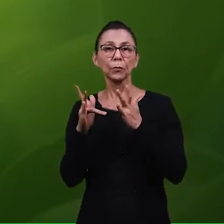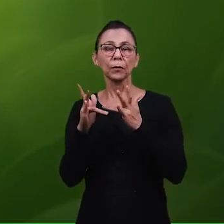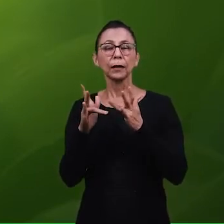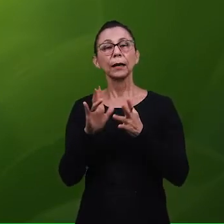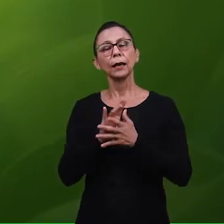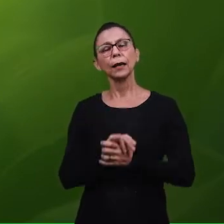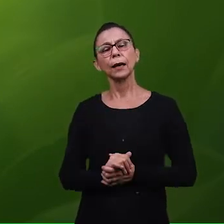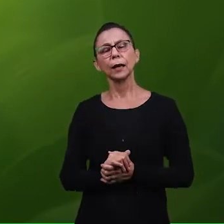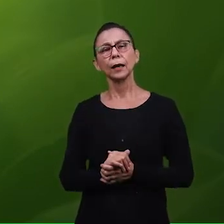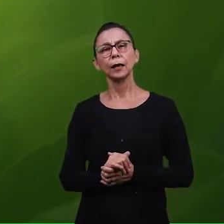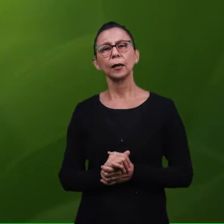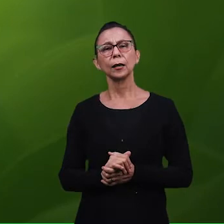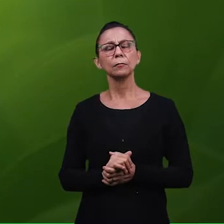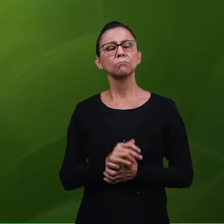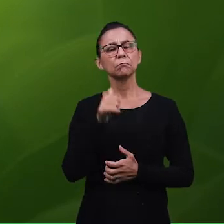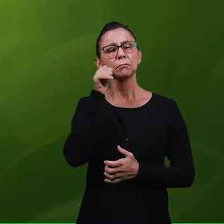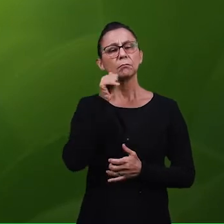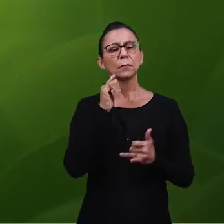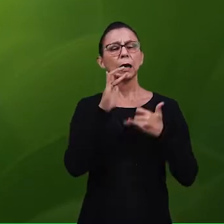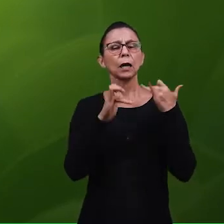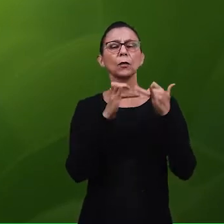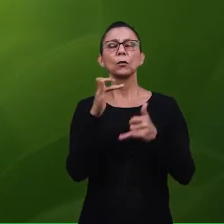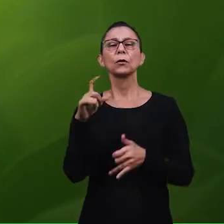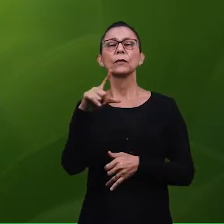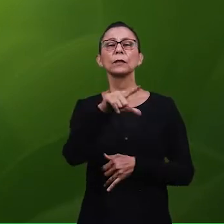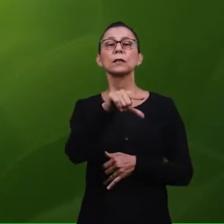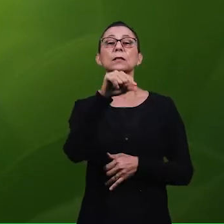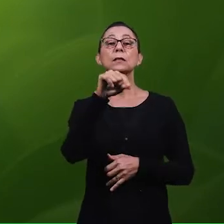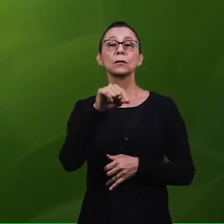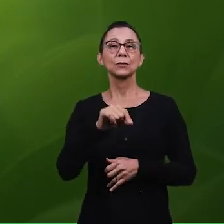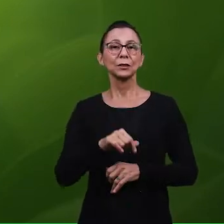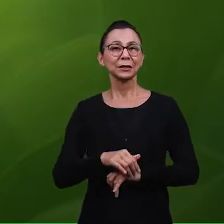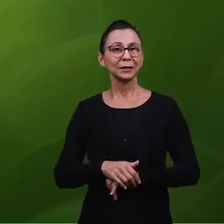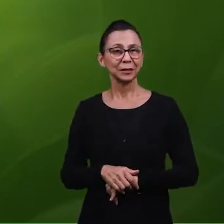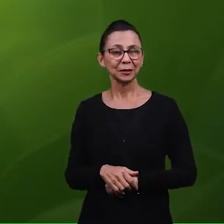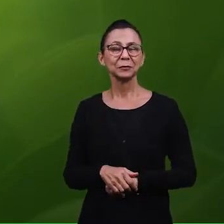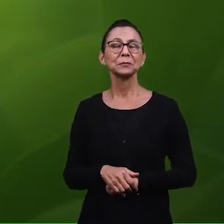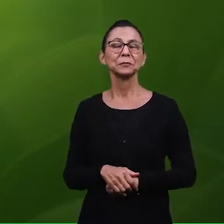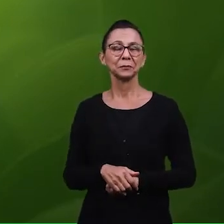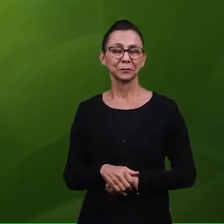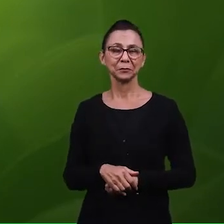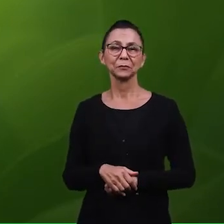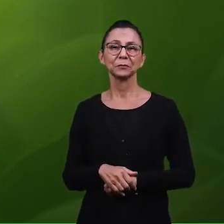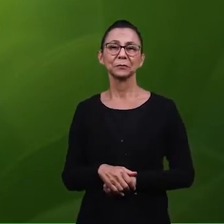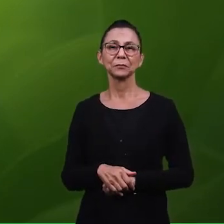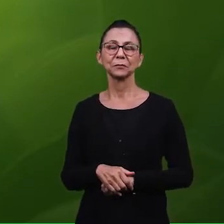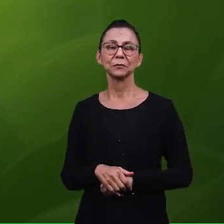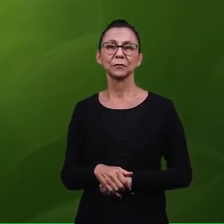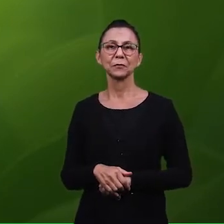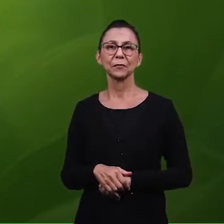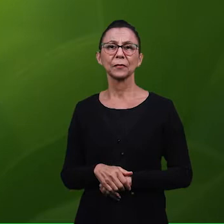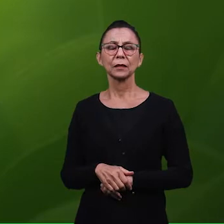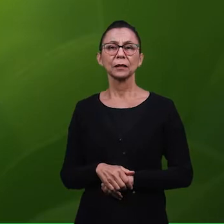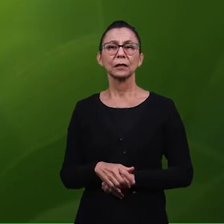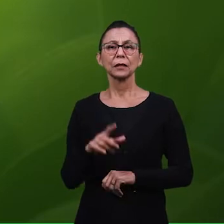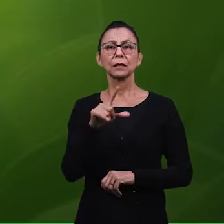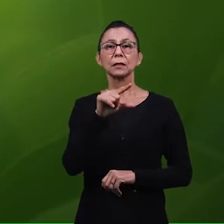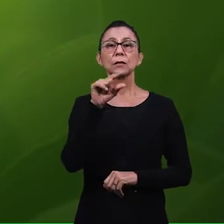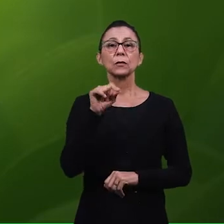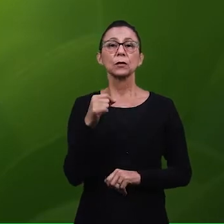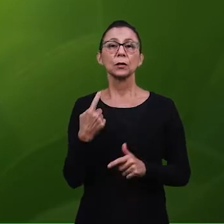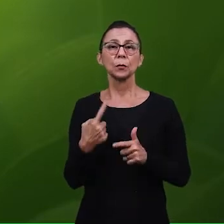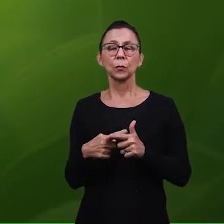choix, généralement, était fait pour le père du fiancé. Le père du fiancé faisait le choix